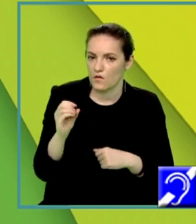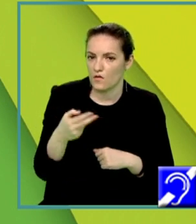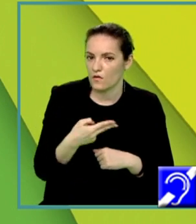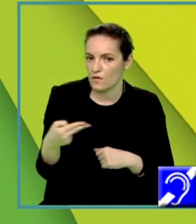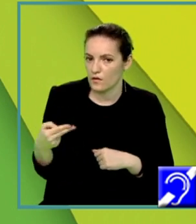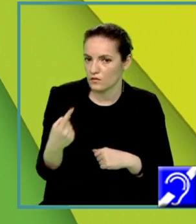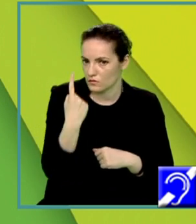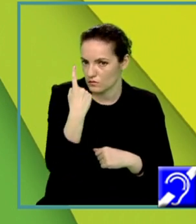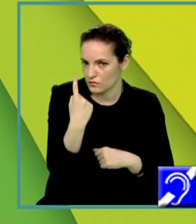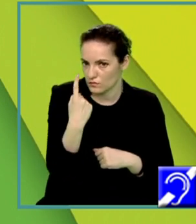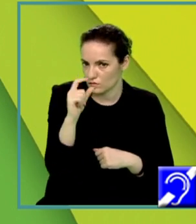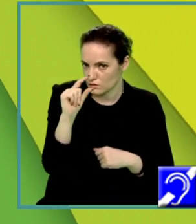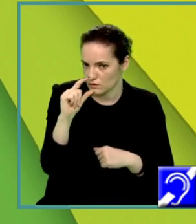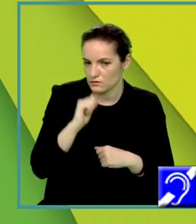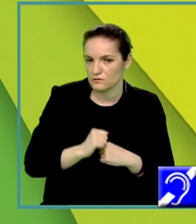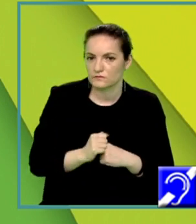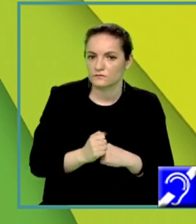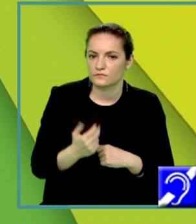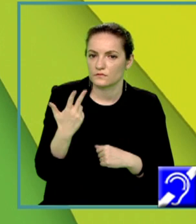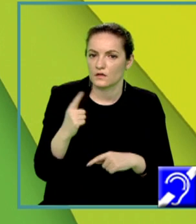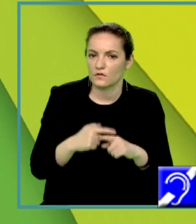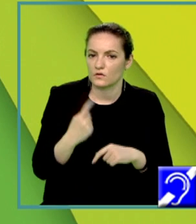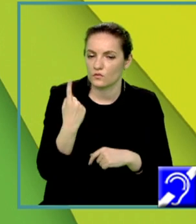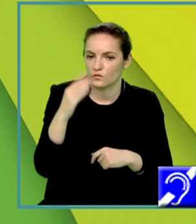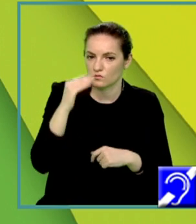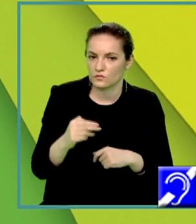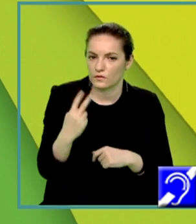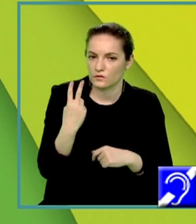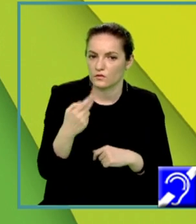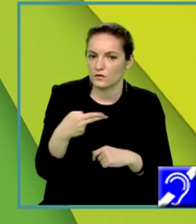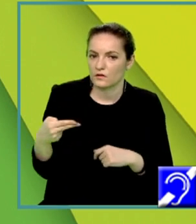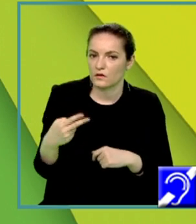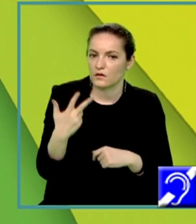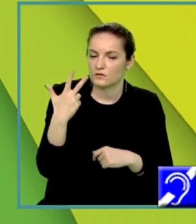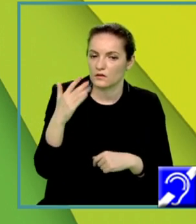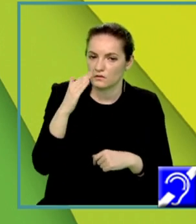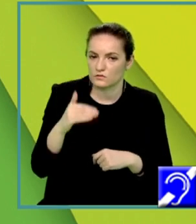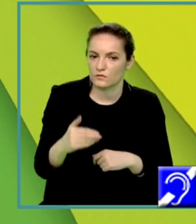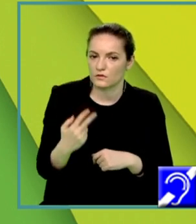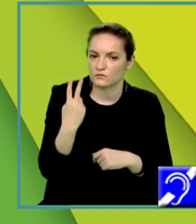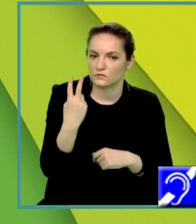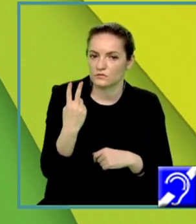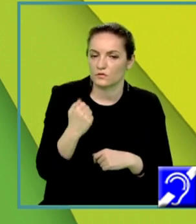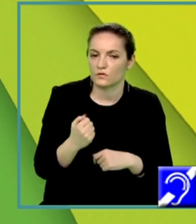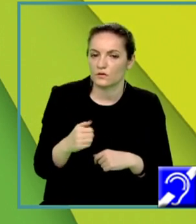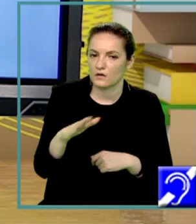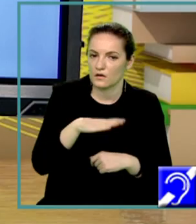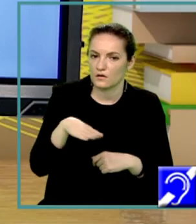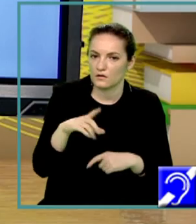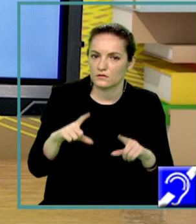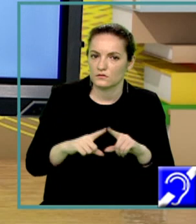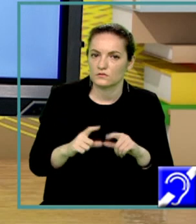egală cu o unitate de măsură. Deci 3 ori 1 supra 2 egal cu 3 pe 2 area triunghiului căutat.